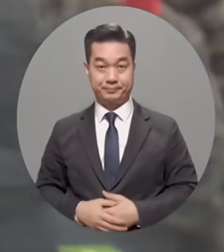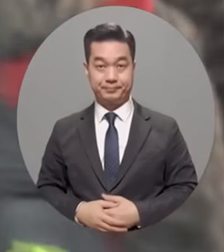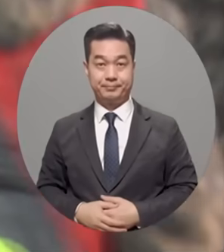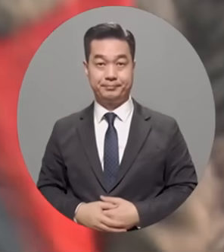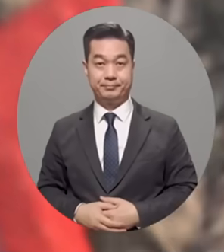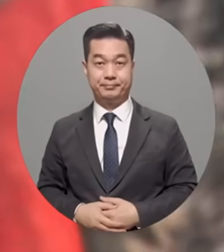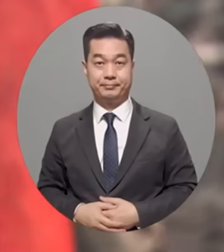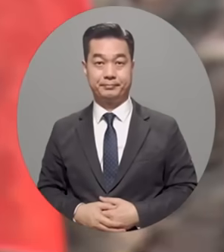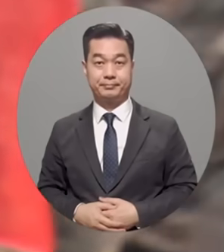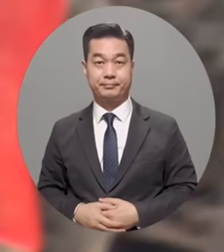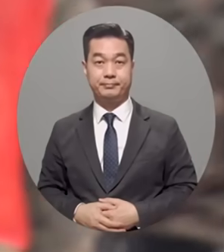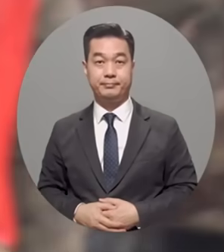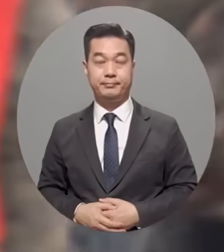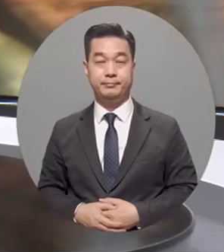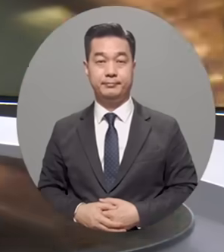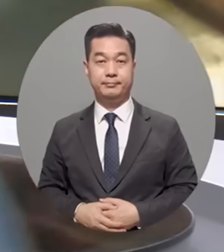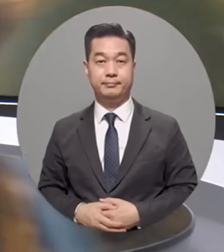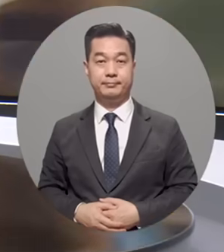뉴스 백승우입니다.